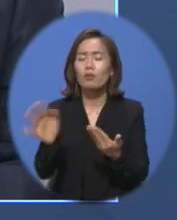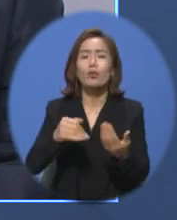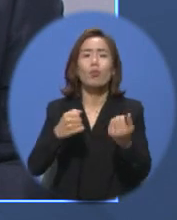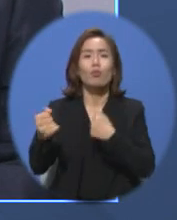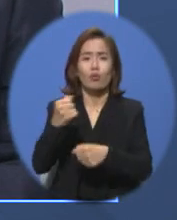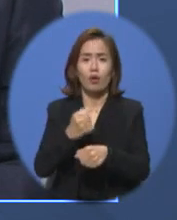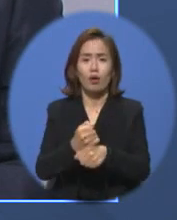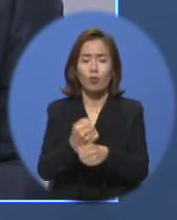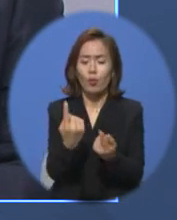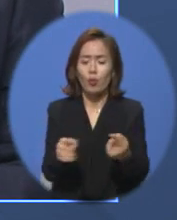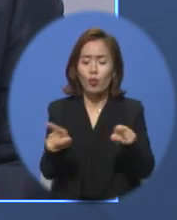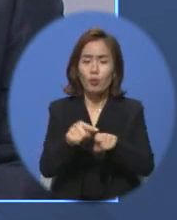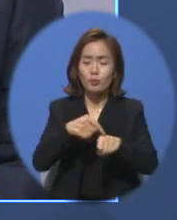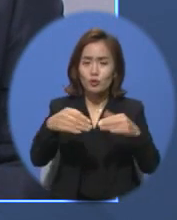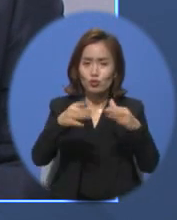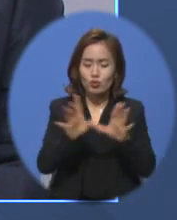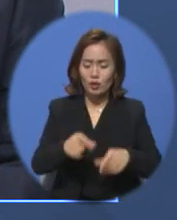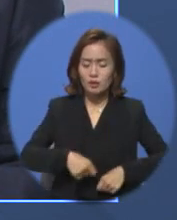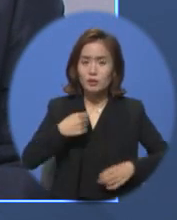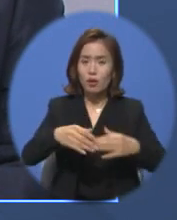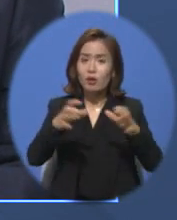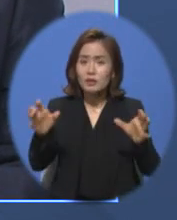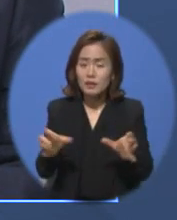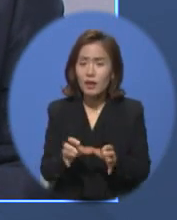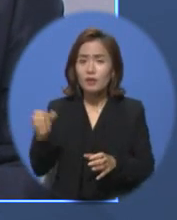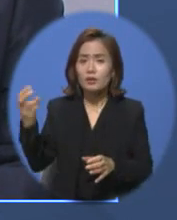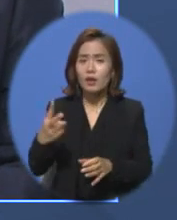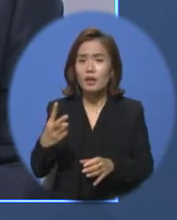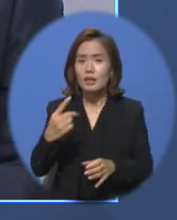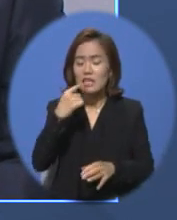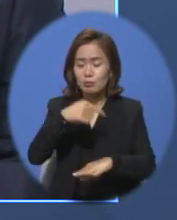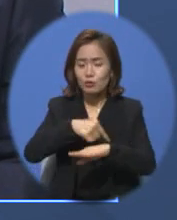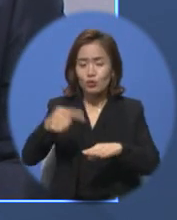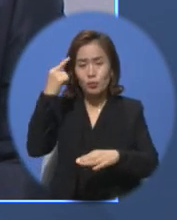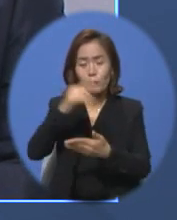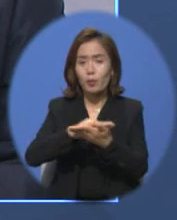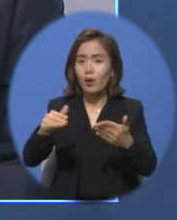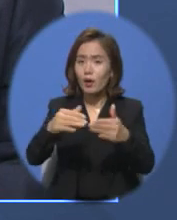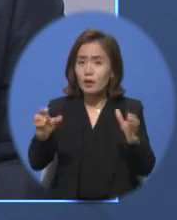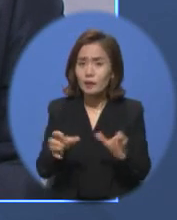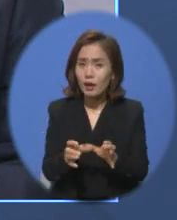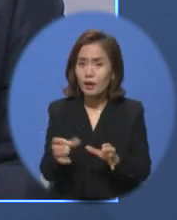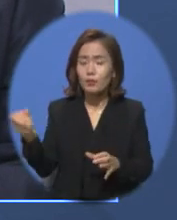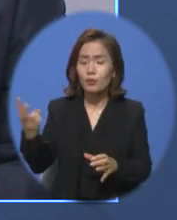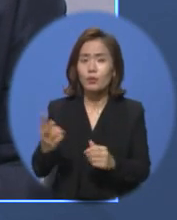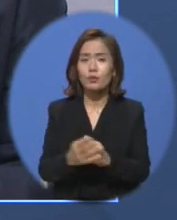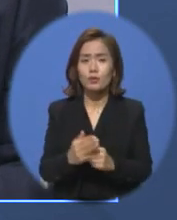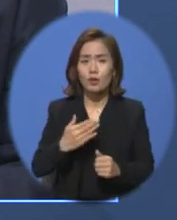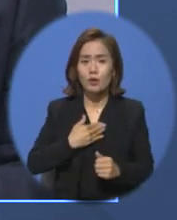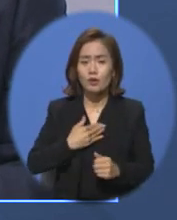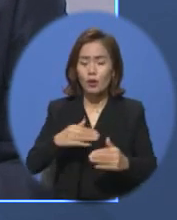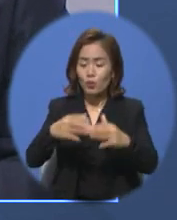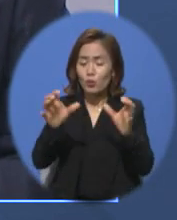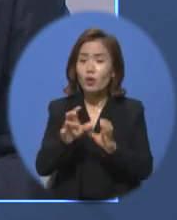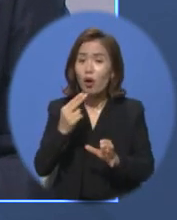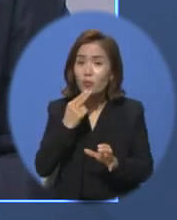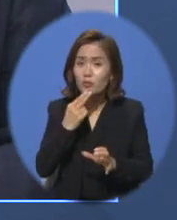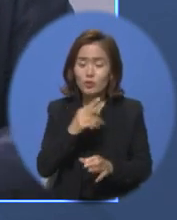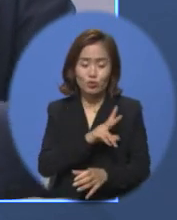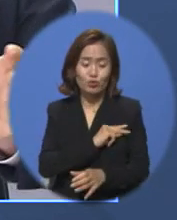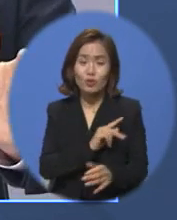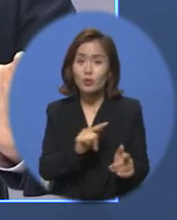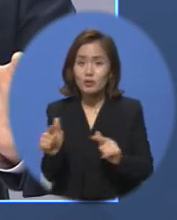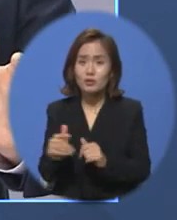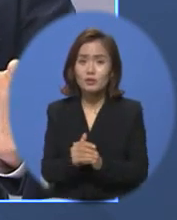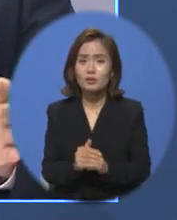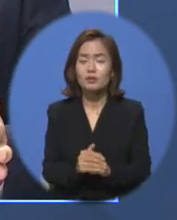, 민주당,정의당,당시 민주평화당,그리고 저를